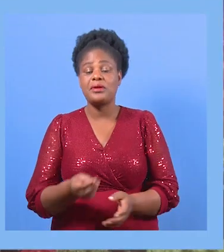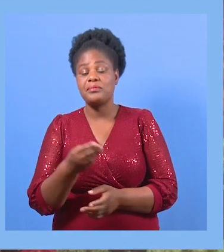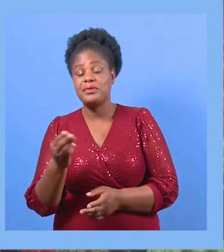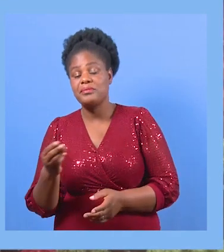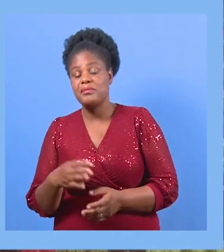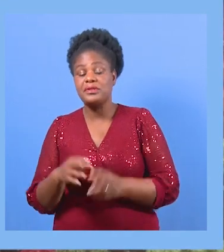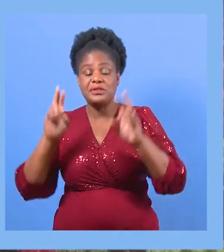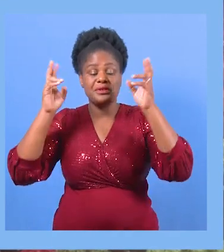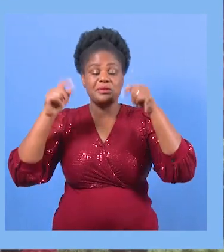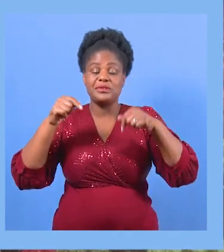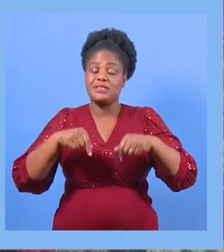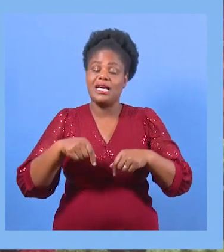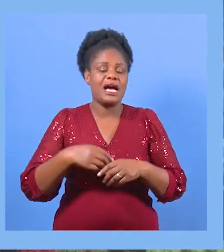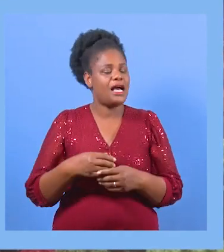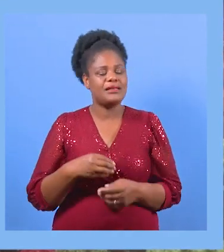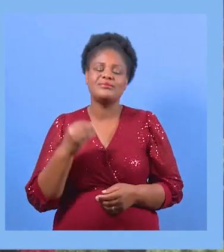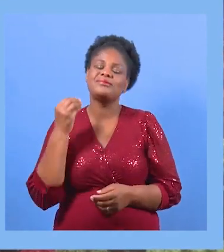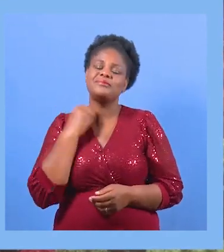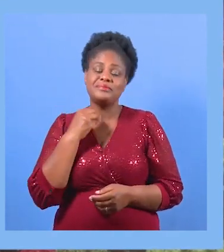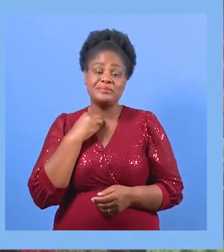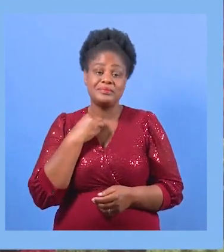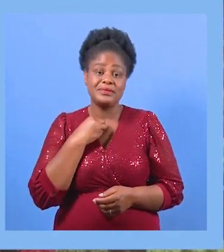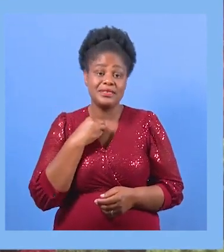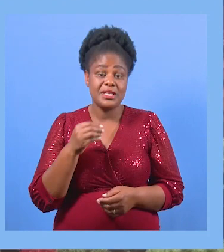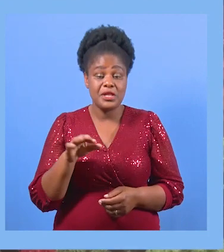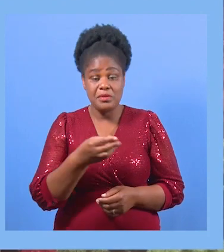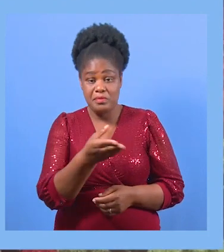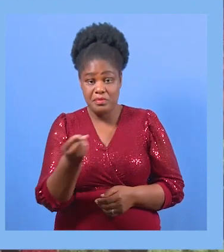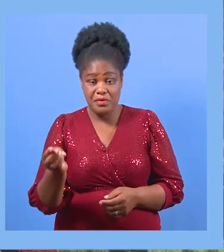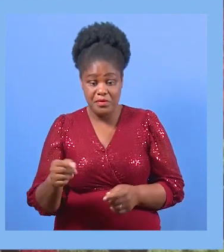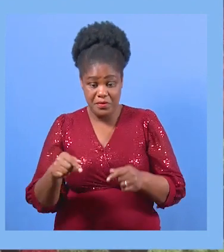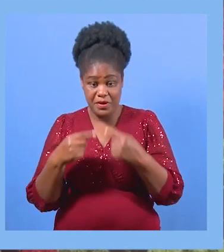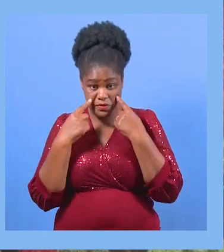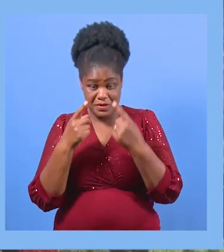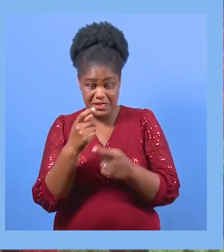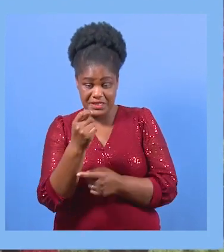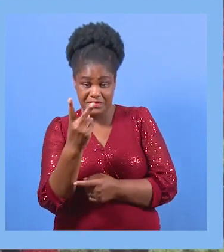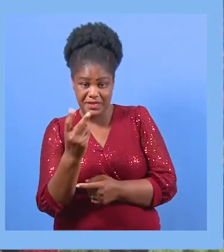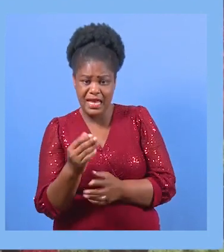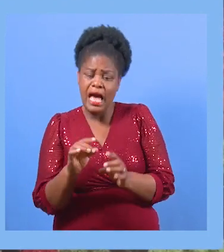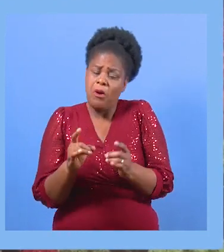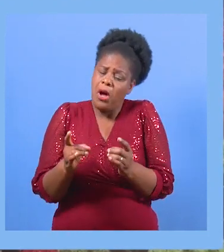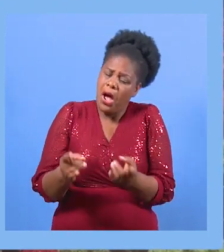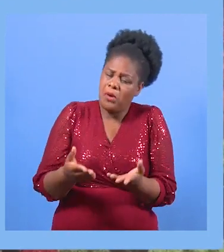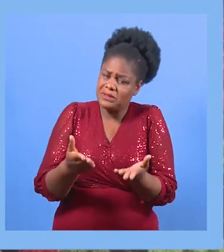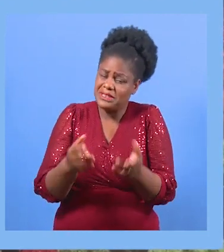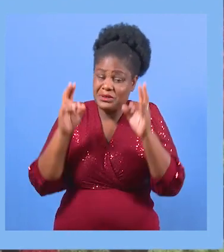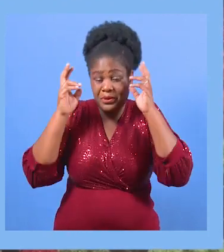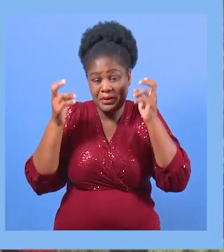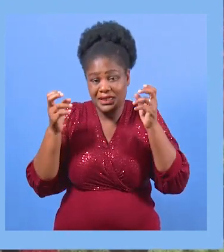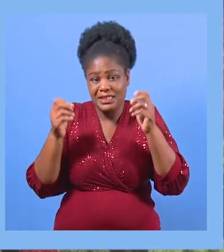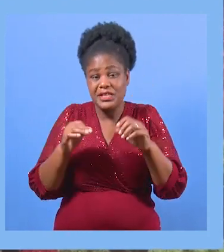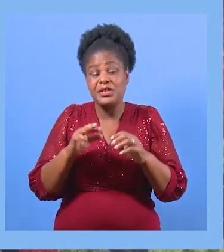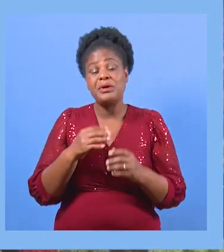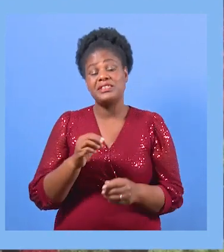Vadikani, nyaya iri pano chikurira majasi. Imimi vatiri kutandadzana nawo, muri kuiona sei nyaya iyi?